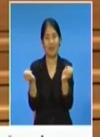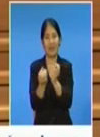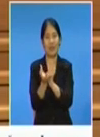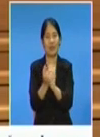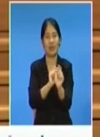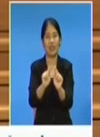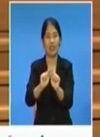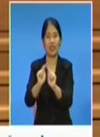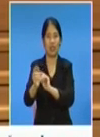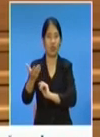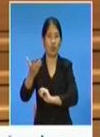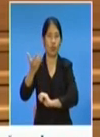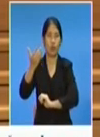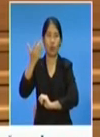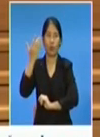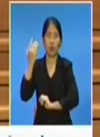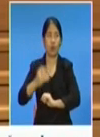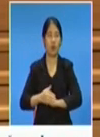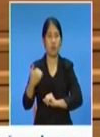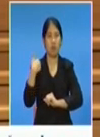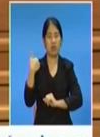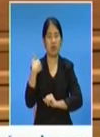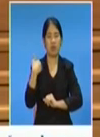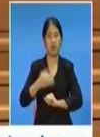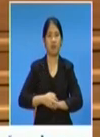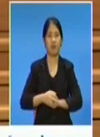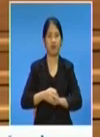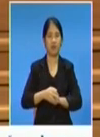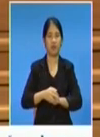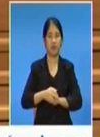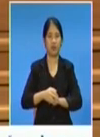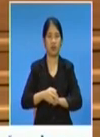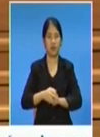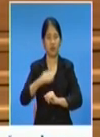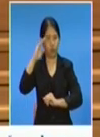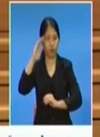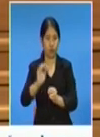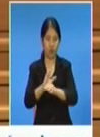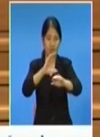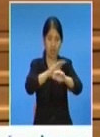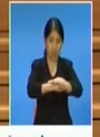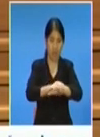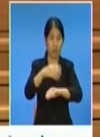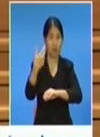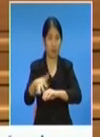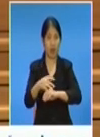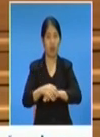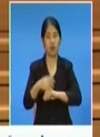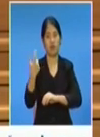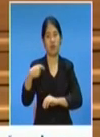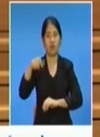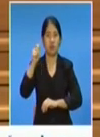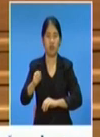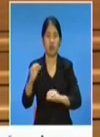ในอดีตที่ผ่านมาครับการประหารชีวิตคนที่ทุจริตโกงบ้านโกงเมืองเขามี